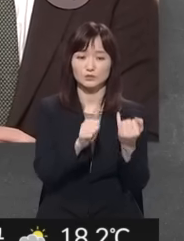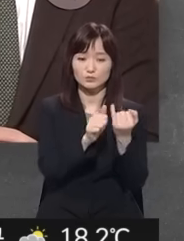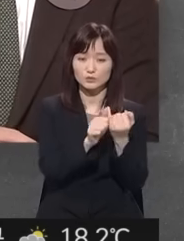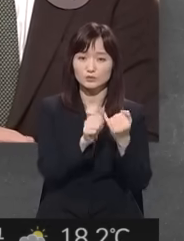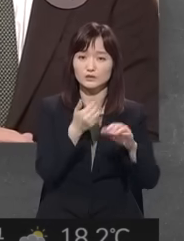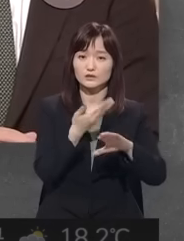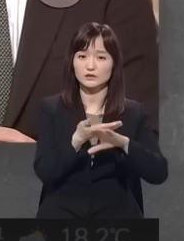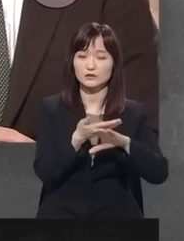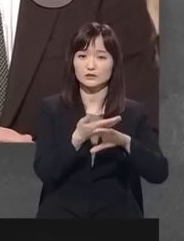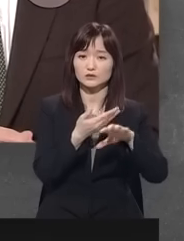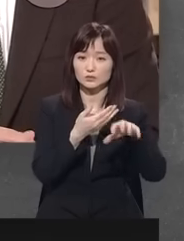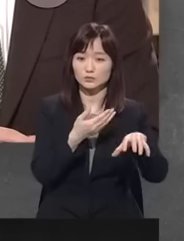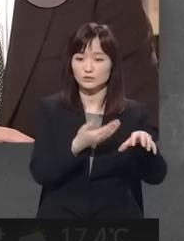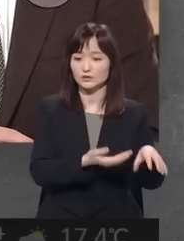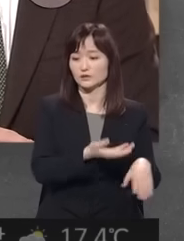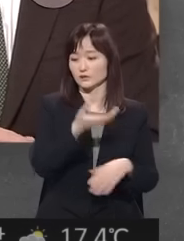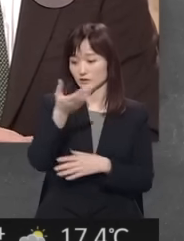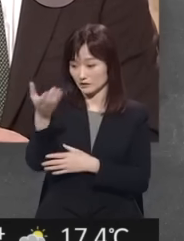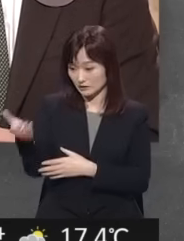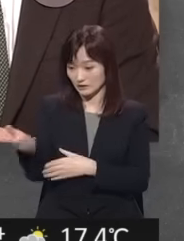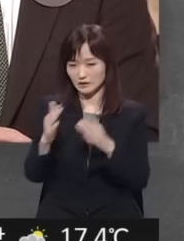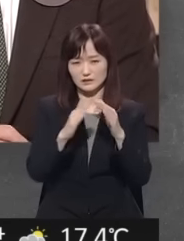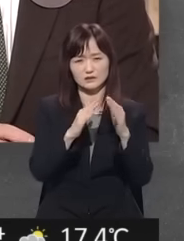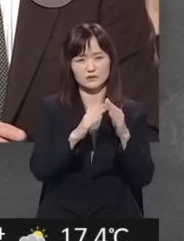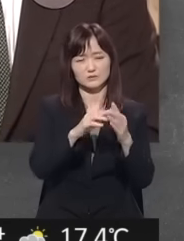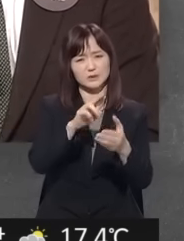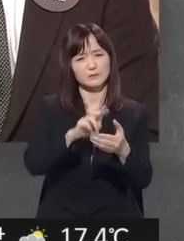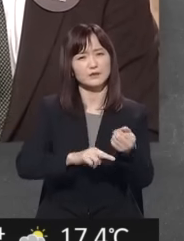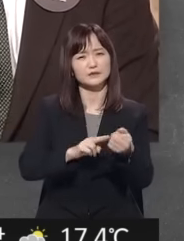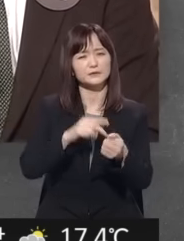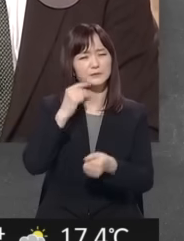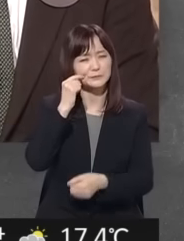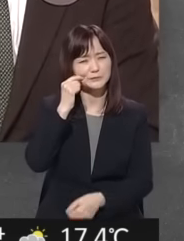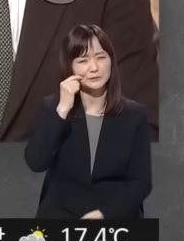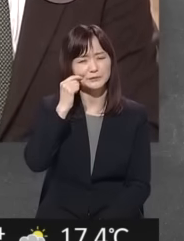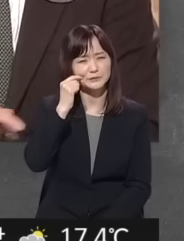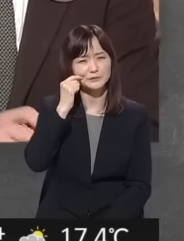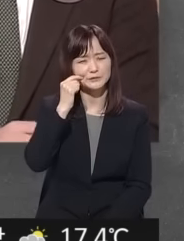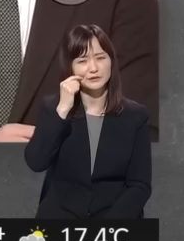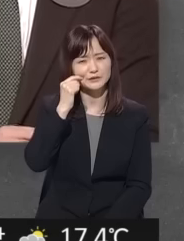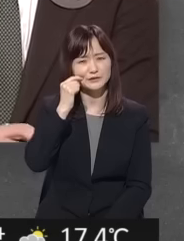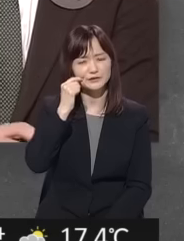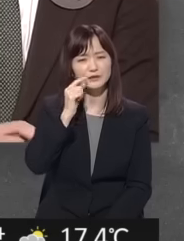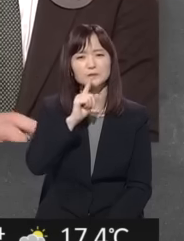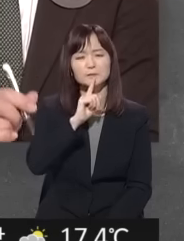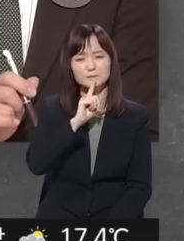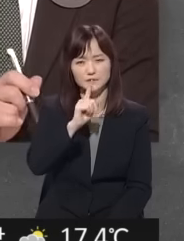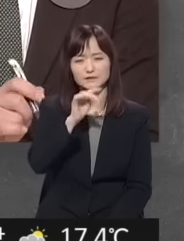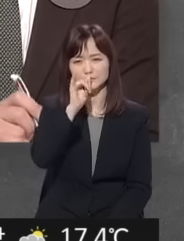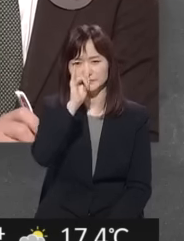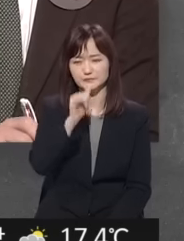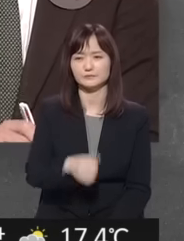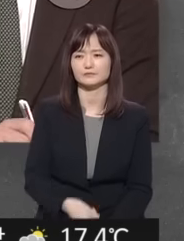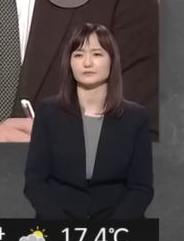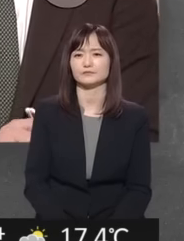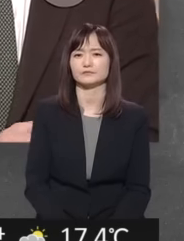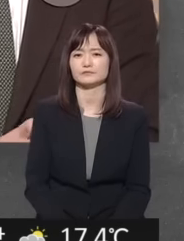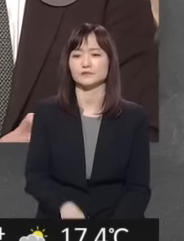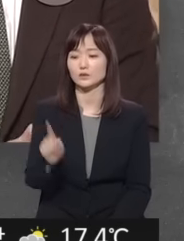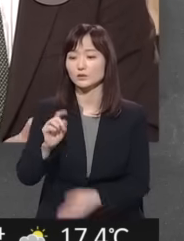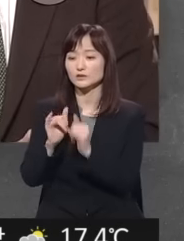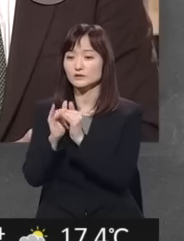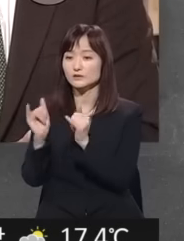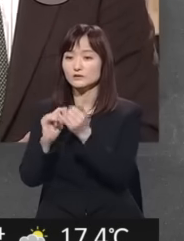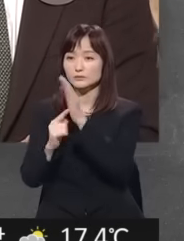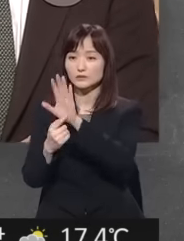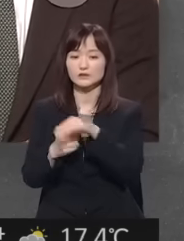다른 곳으로 이사하기 위해서 집을 내놨는데 잘 안 팔린다고 곤란해했다는 이런 증언을 내놨습니다 일단 한 주민은이